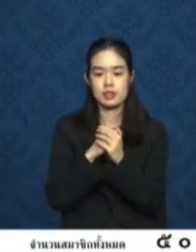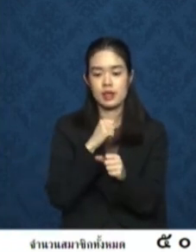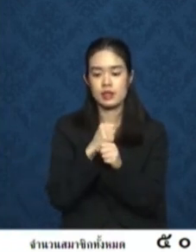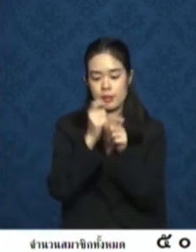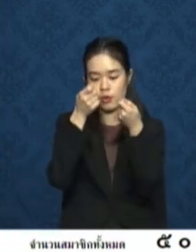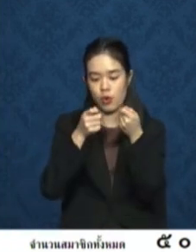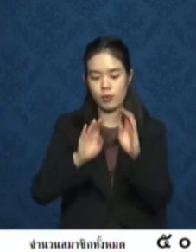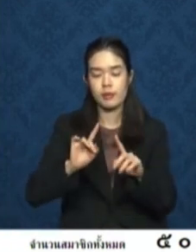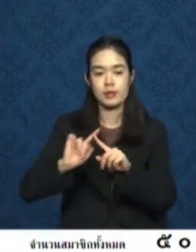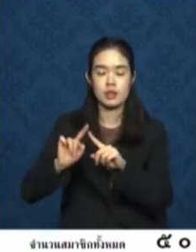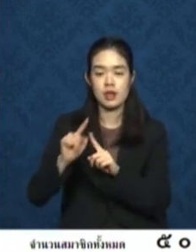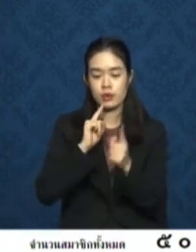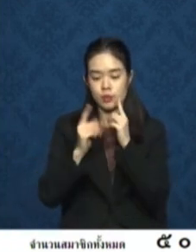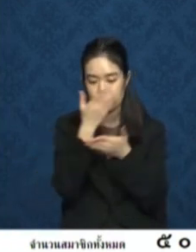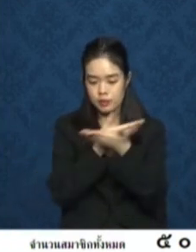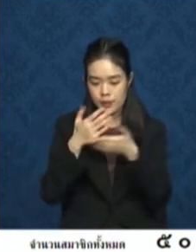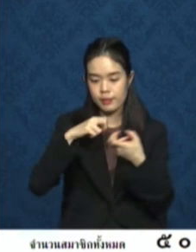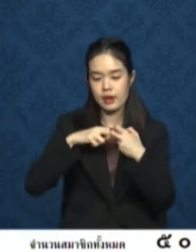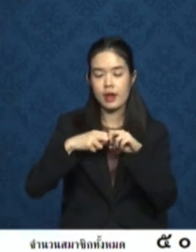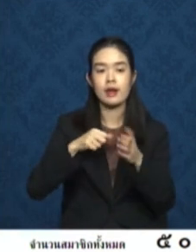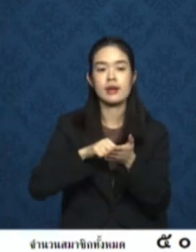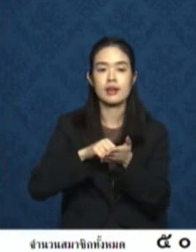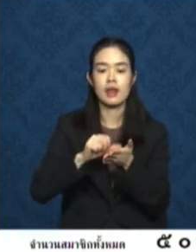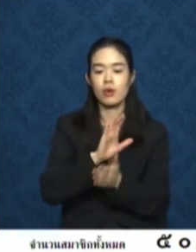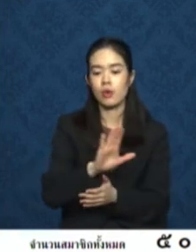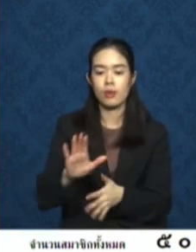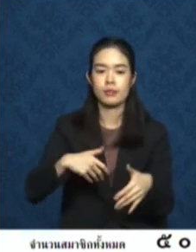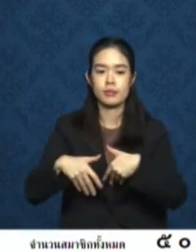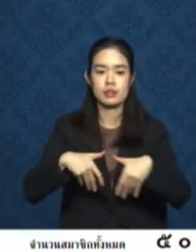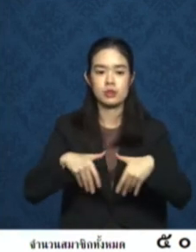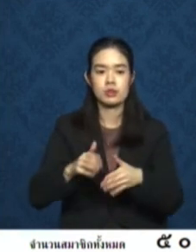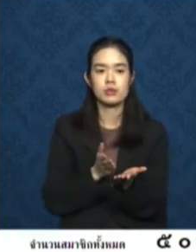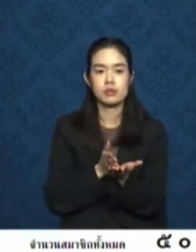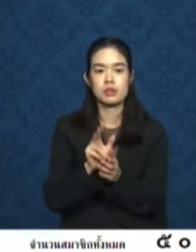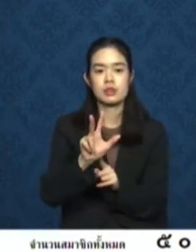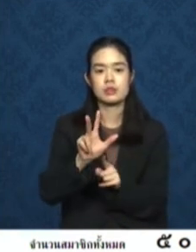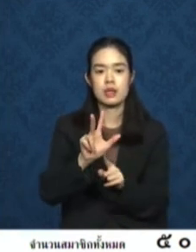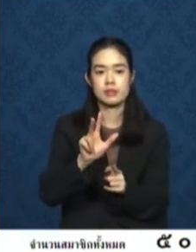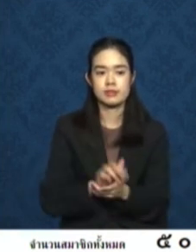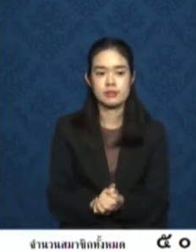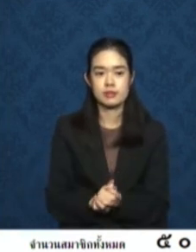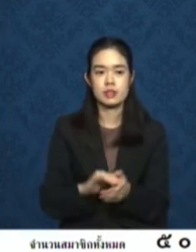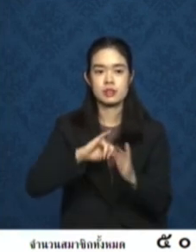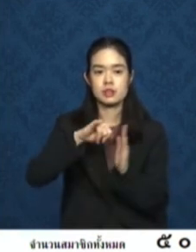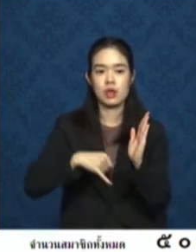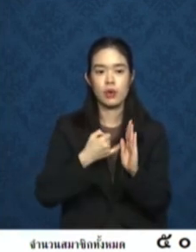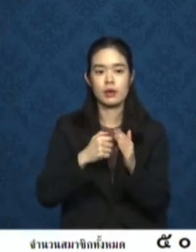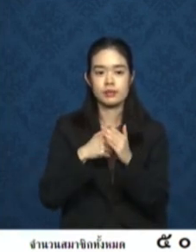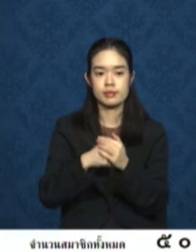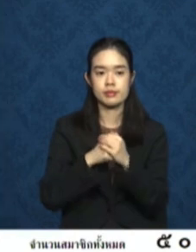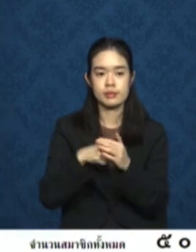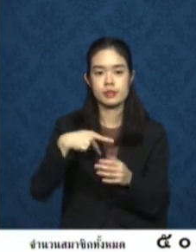องกระโ ได้์ประพษณา แก้ไขปณะความเดือร้อนของปัชชชุณเวocarต 3 ของจับปรชิมีรดระ faud